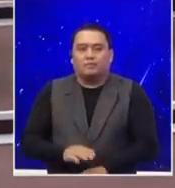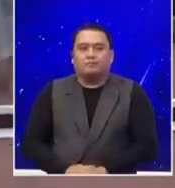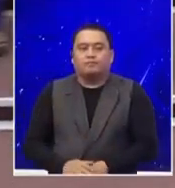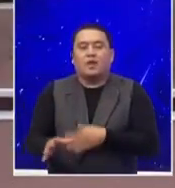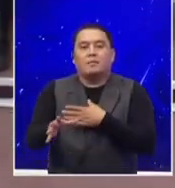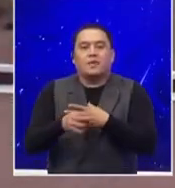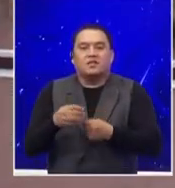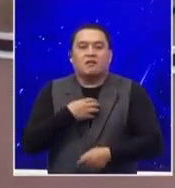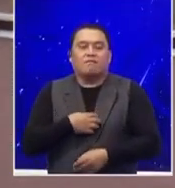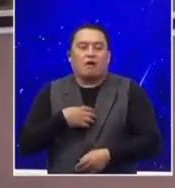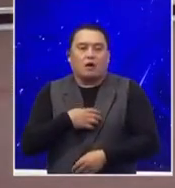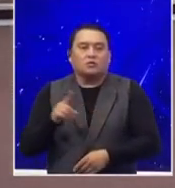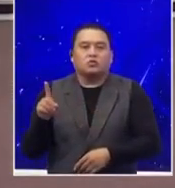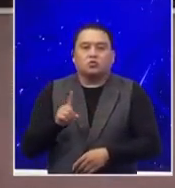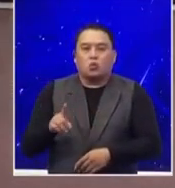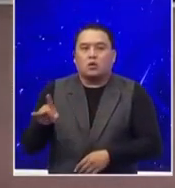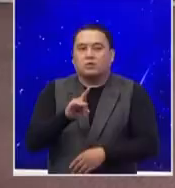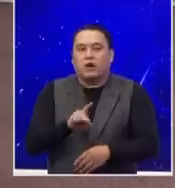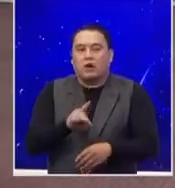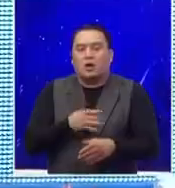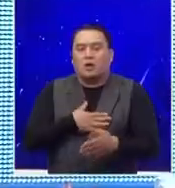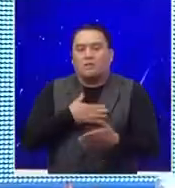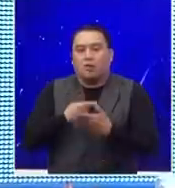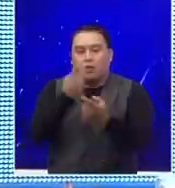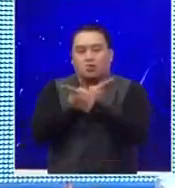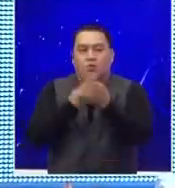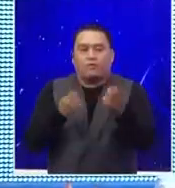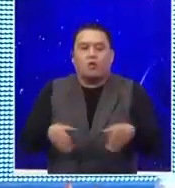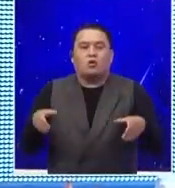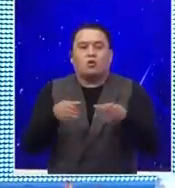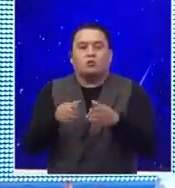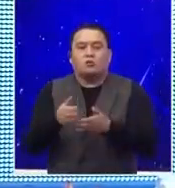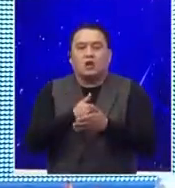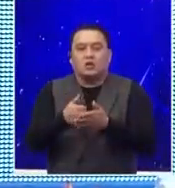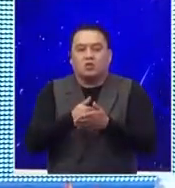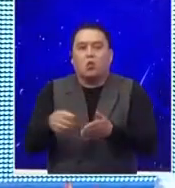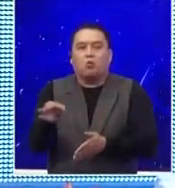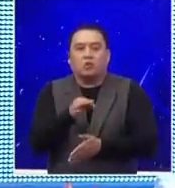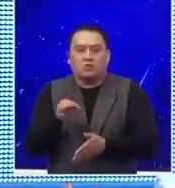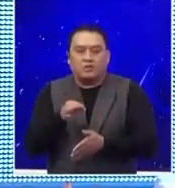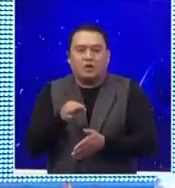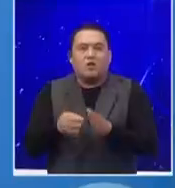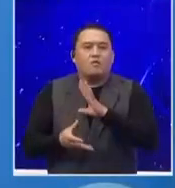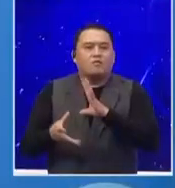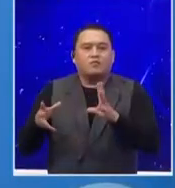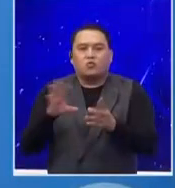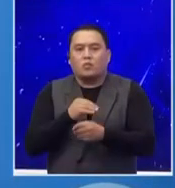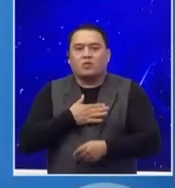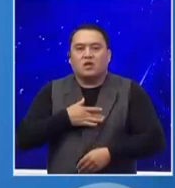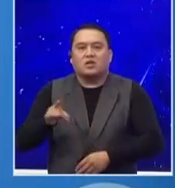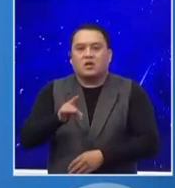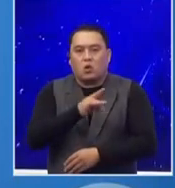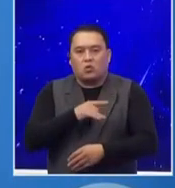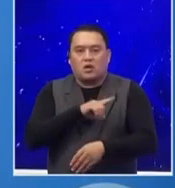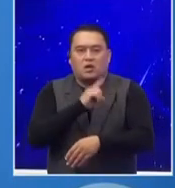тем немаловажное значение глава региона придает и осведомленности кандидатов о достижениях области. Ведь во многих из них наш регион